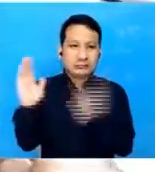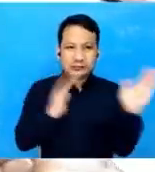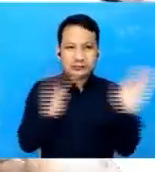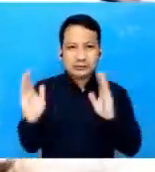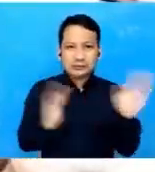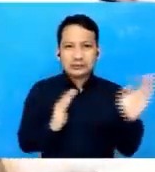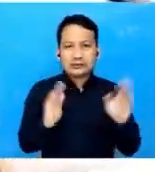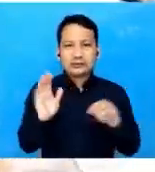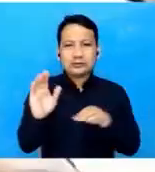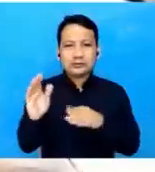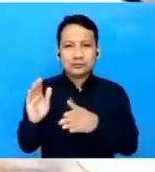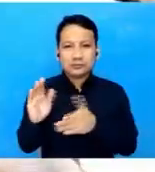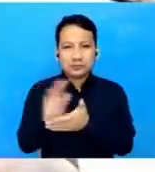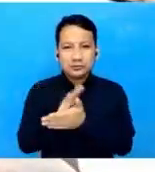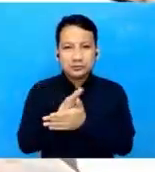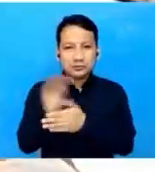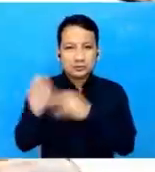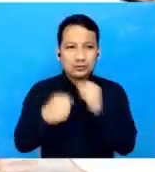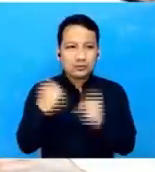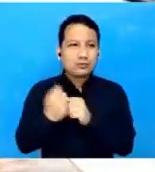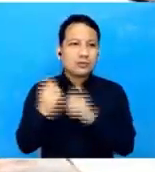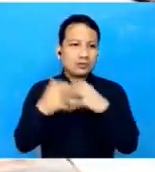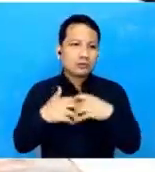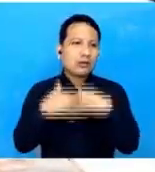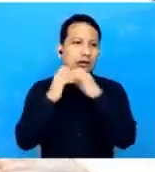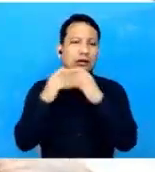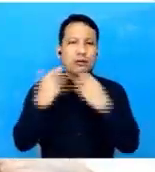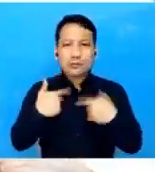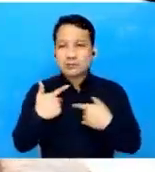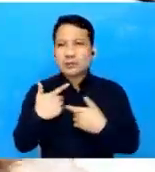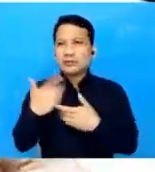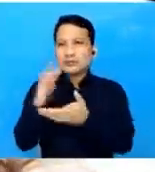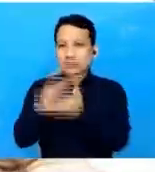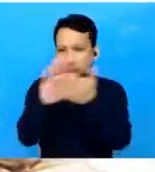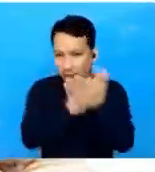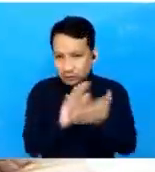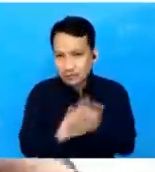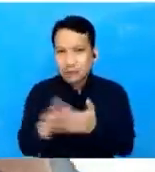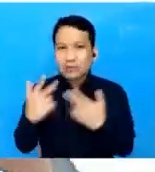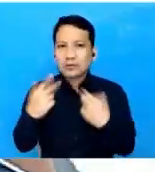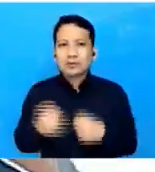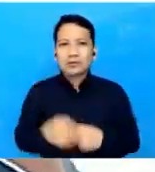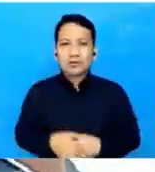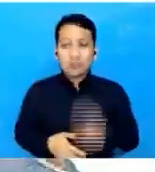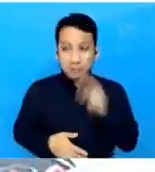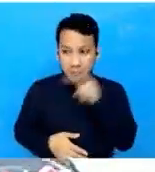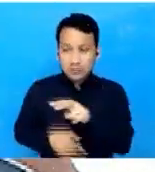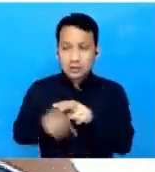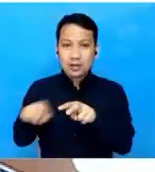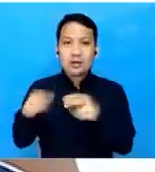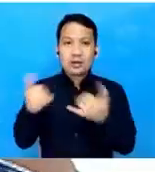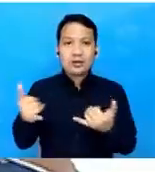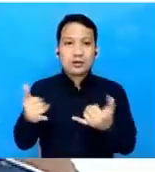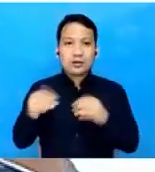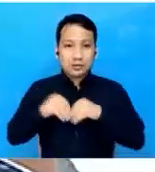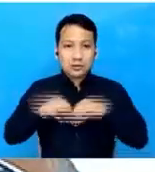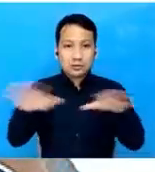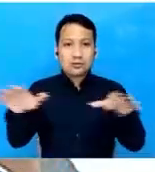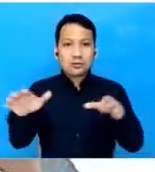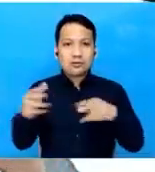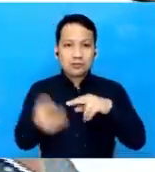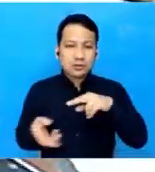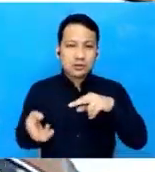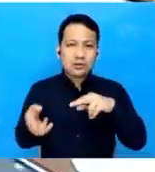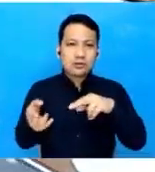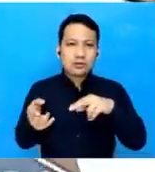natin. Nagko-construct na sana ng mga health sanitation facilities, no? Nakikita na sana namin yung pagdagdag, no, ng